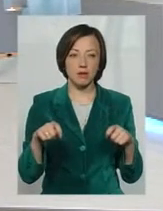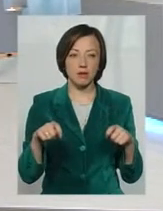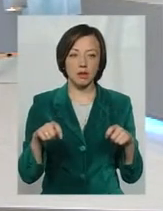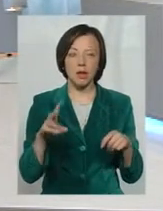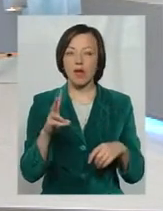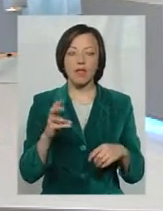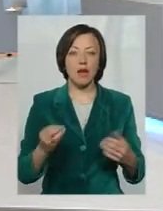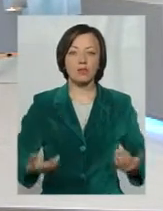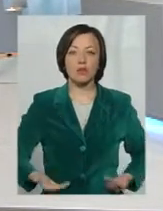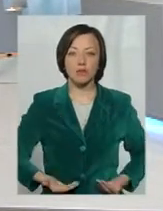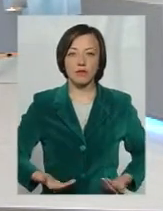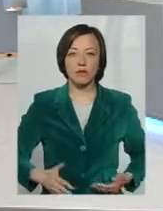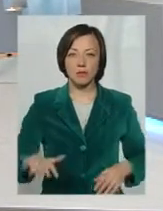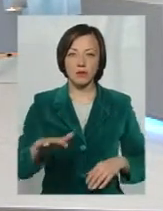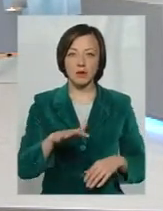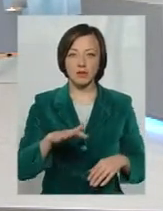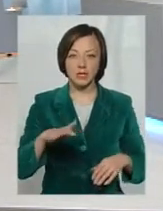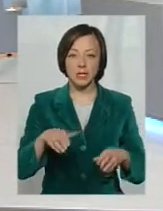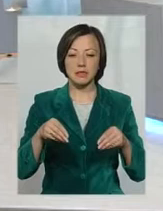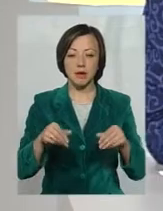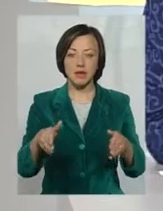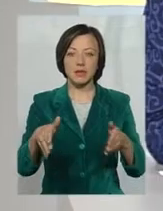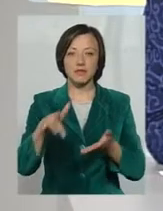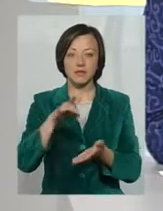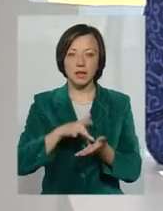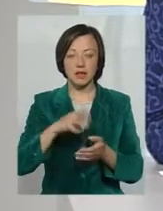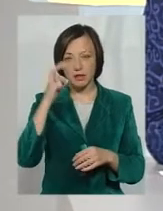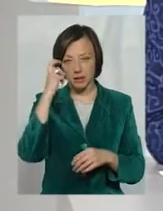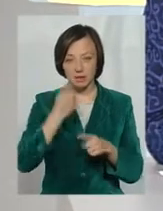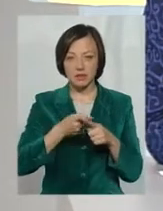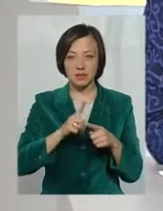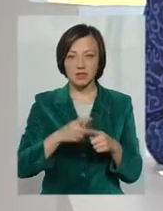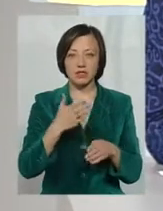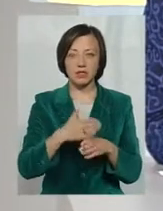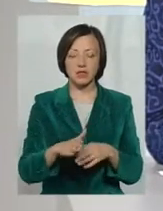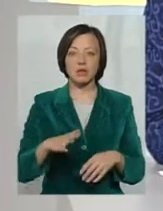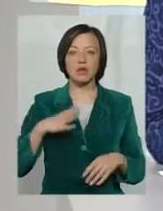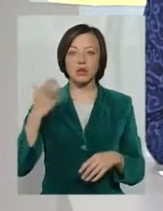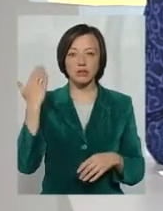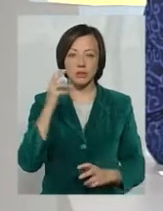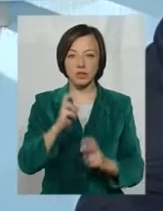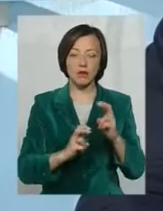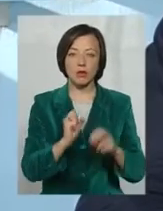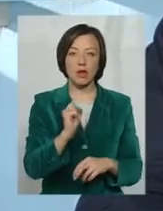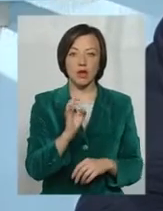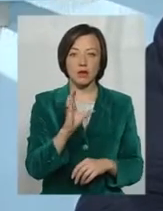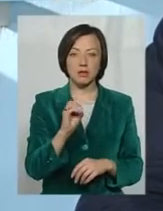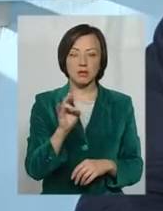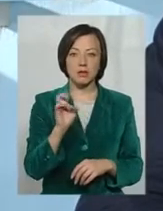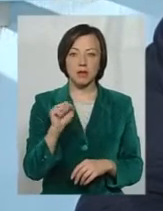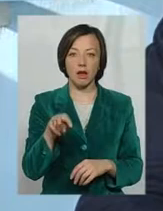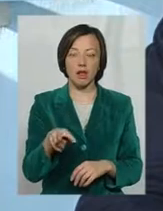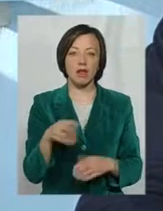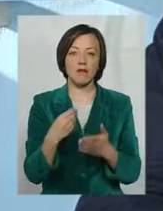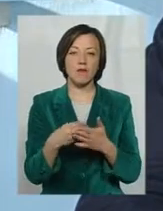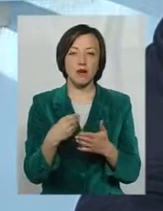нежитлові приміщення із земельною ділянкою в центрі Києва. Це частина колишнього заводу «Арсенал». Вартість цього